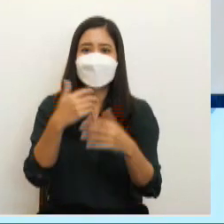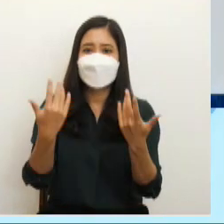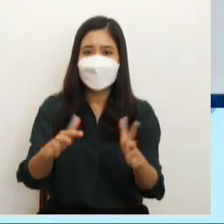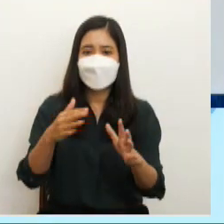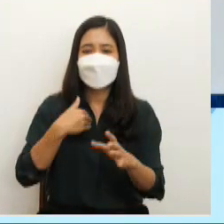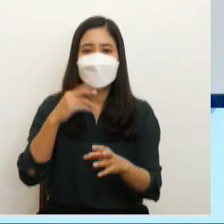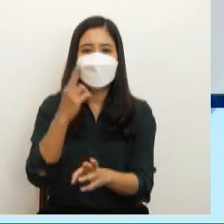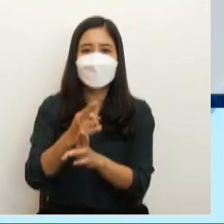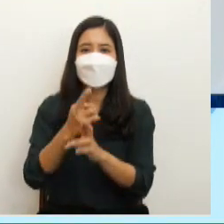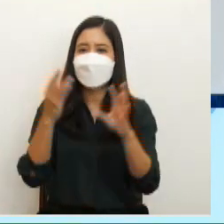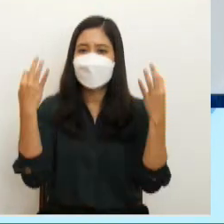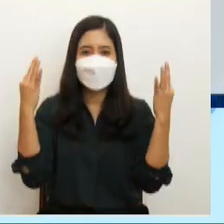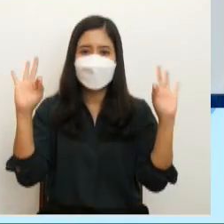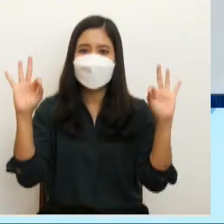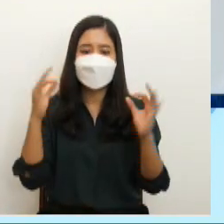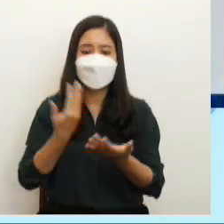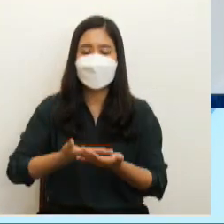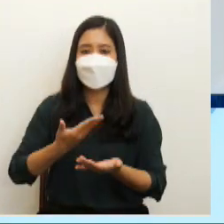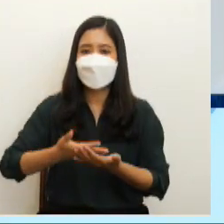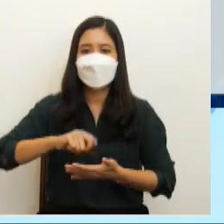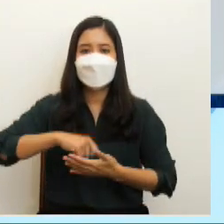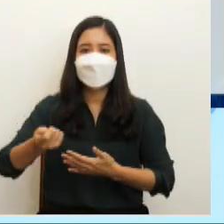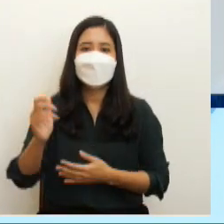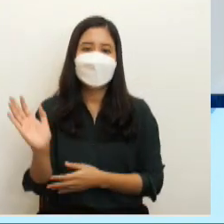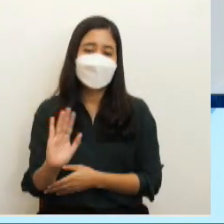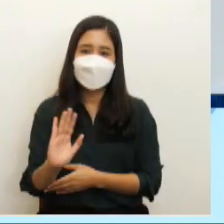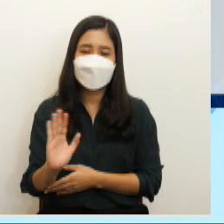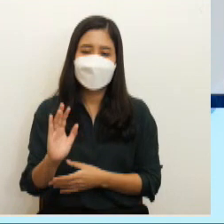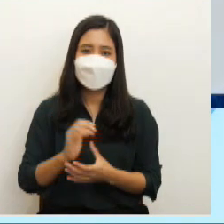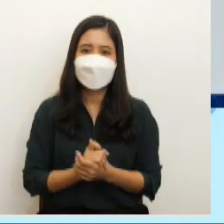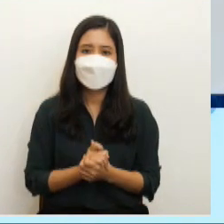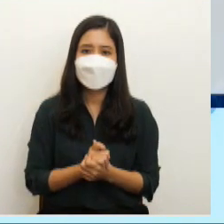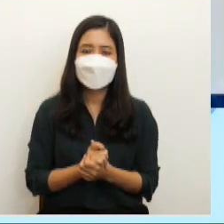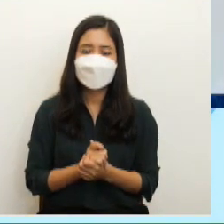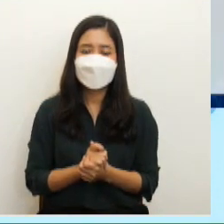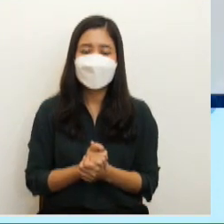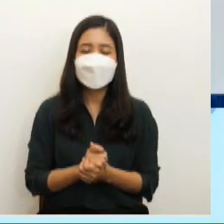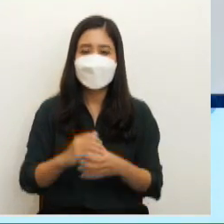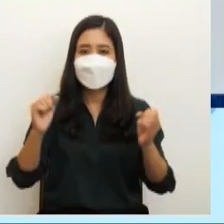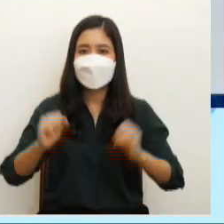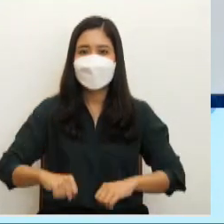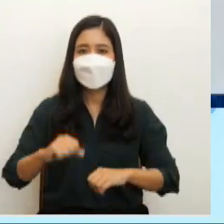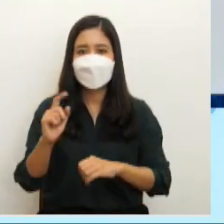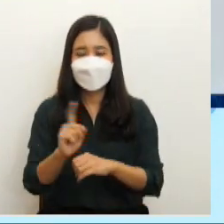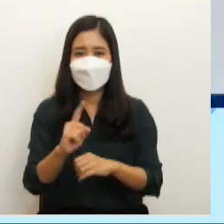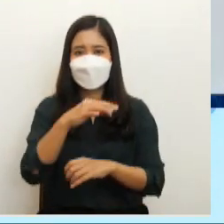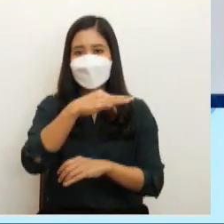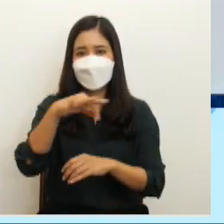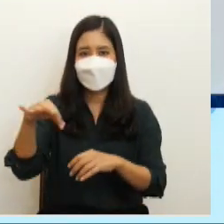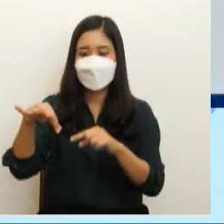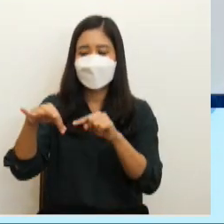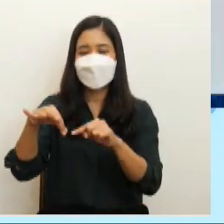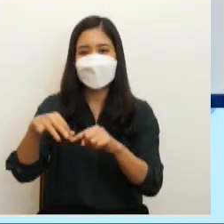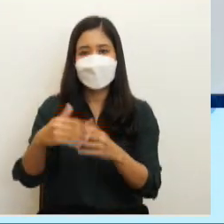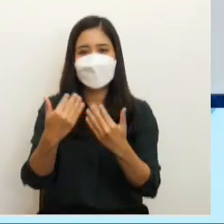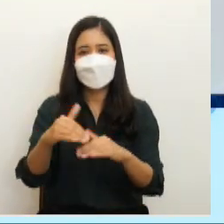ฟรีโดยไม่มีเสียค่าใช้จ่ายใดทั้งสิ้นนะครับโดยเฉพาะอย่างยิ่งข้าราชการเราสามารถใช้สิทธิ์นะครับที่เป็นเบิกตรงจากกรมบัญ